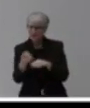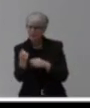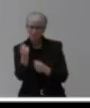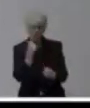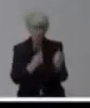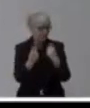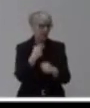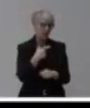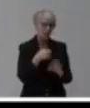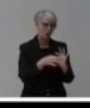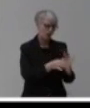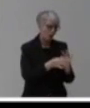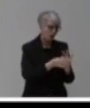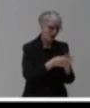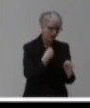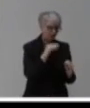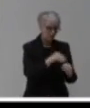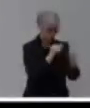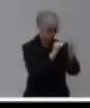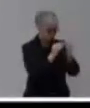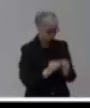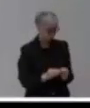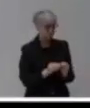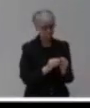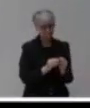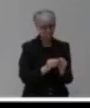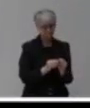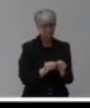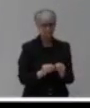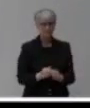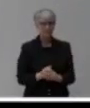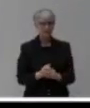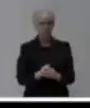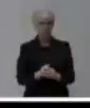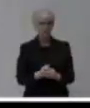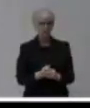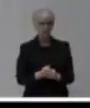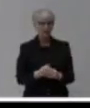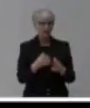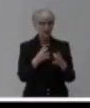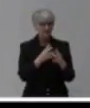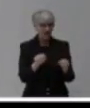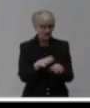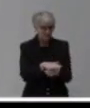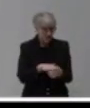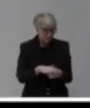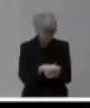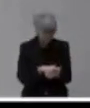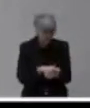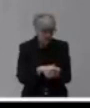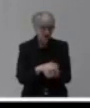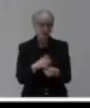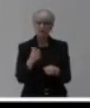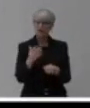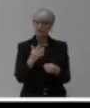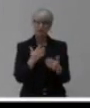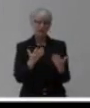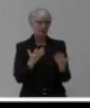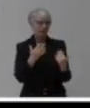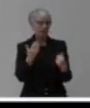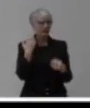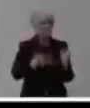davvero siano particolarmente significative. Dicevo, Fare Famiglia, organizzazione nata senza finalità di lucro